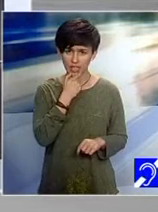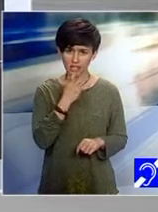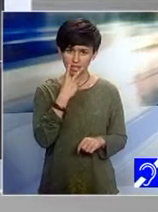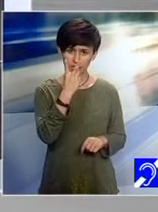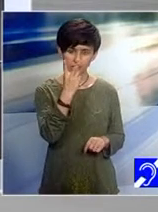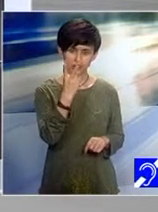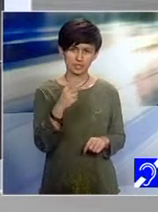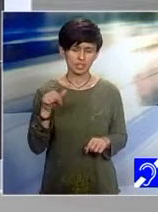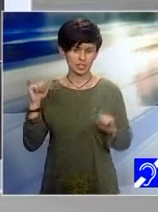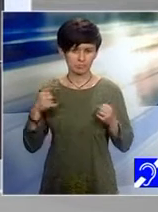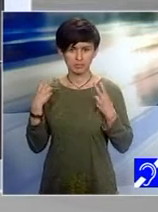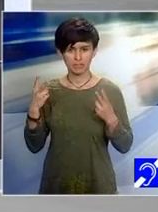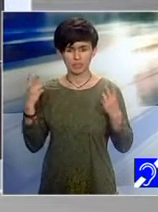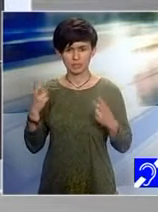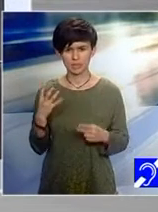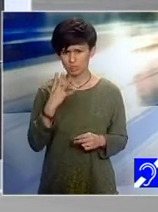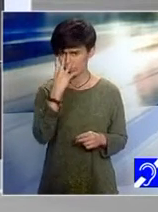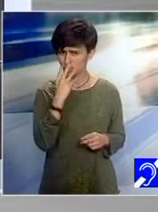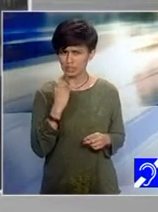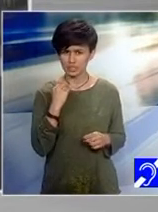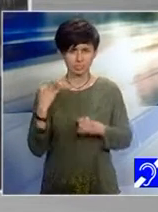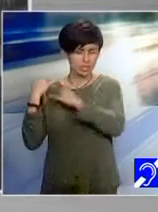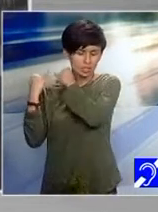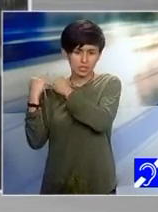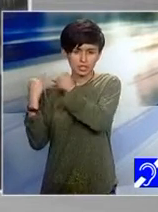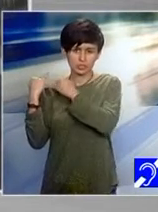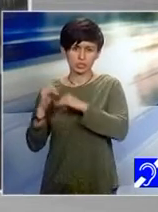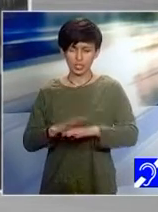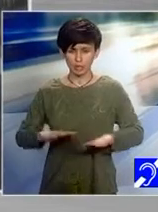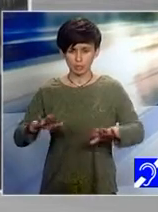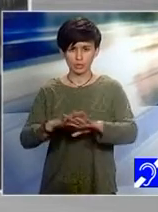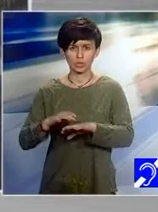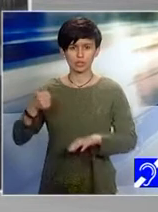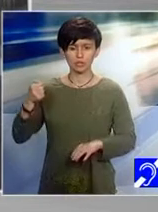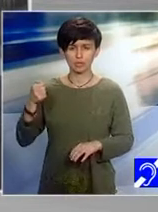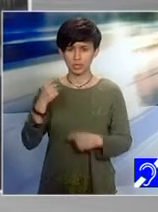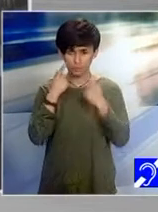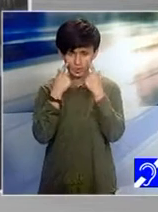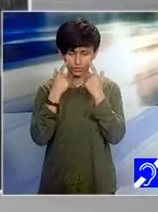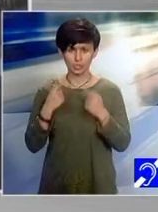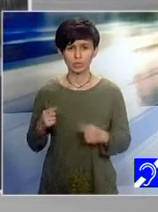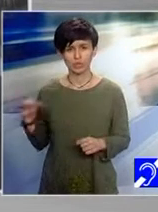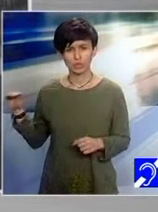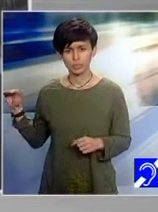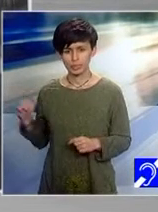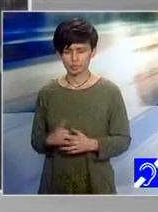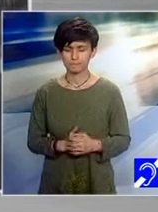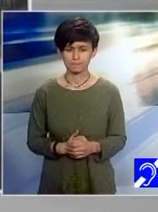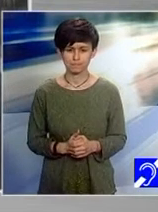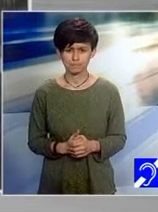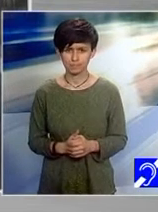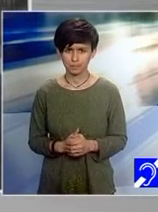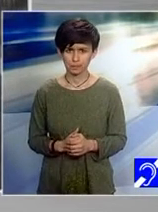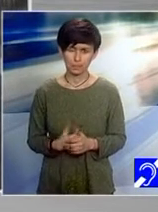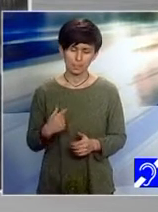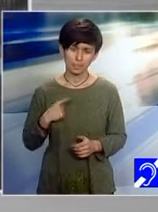acest eveniment foarte trist din istoria poporului armean prin ochii unui copil. Deci, puțin cam